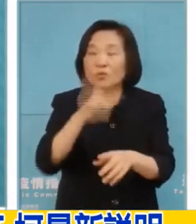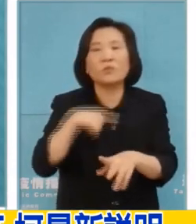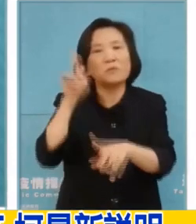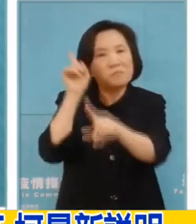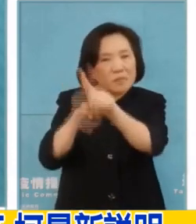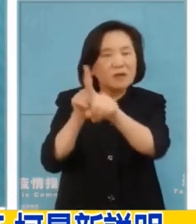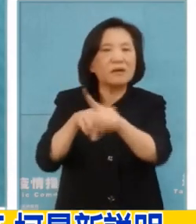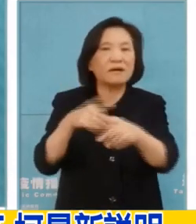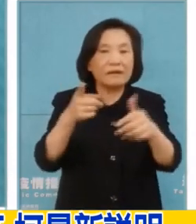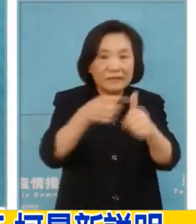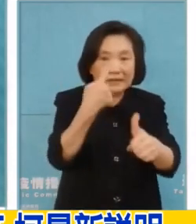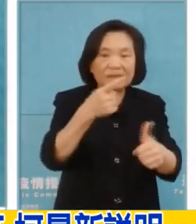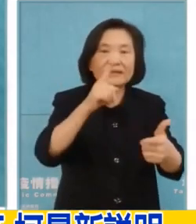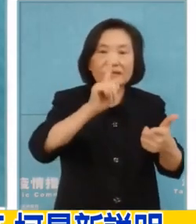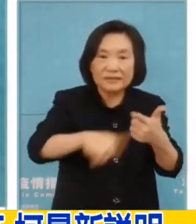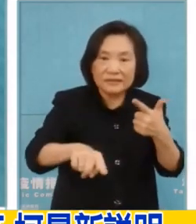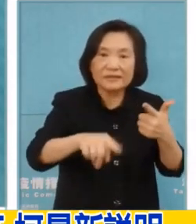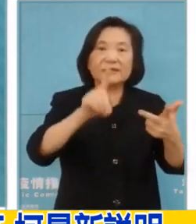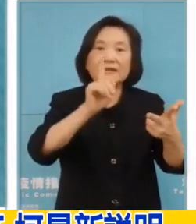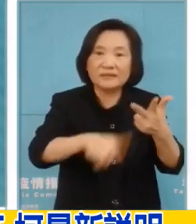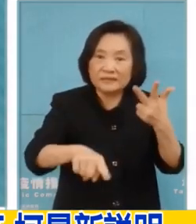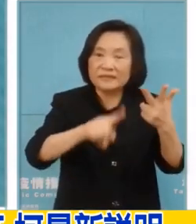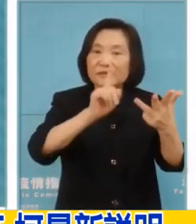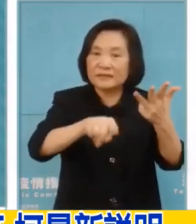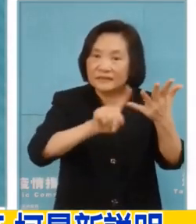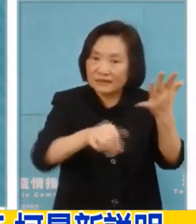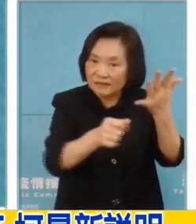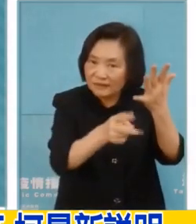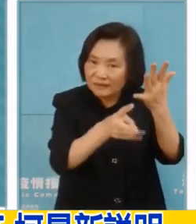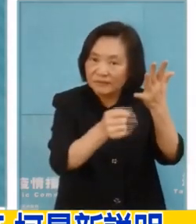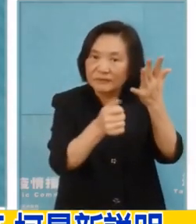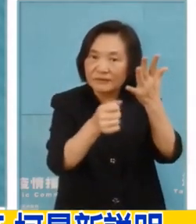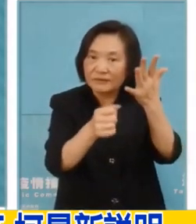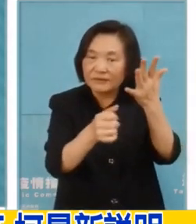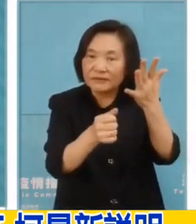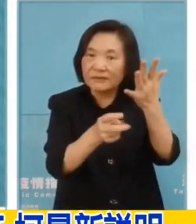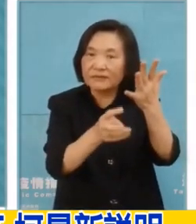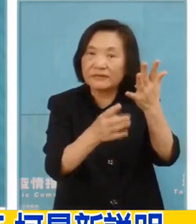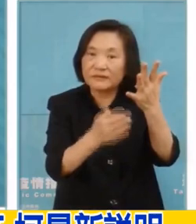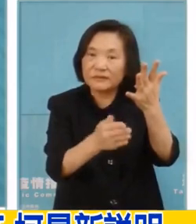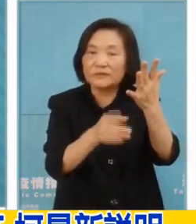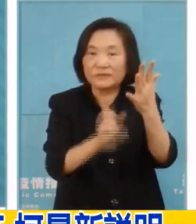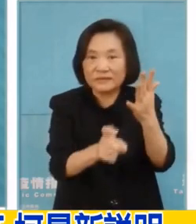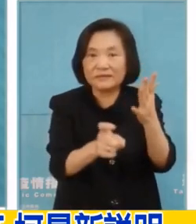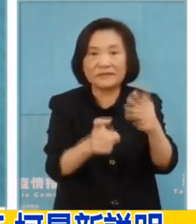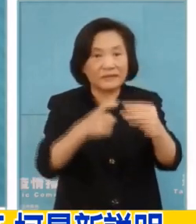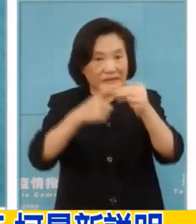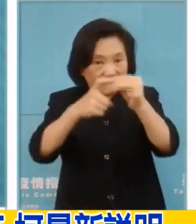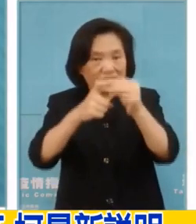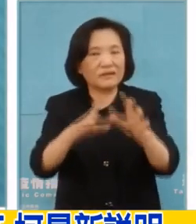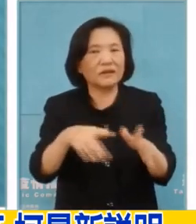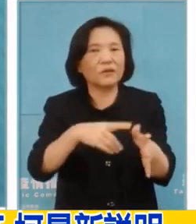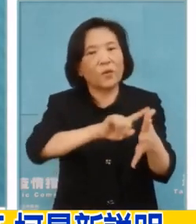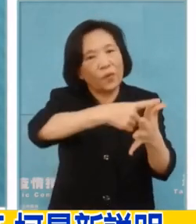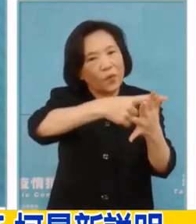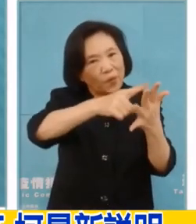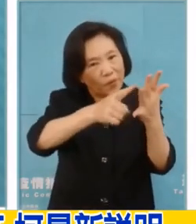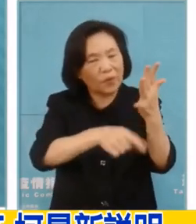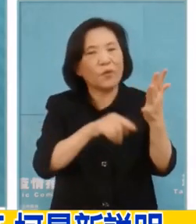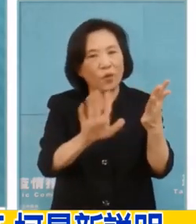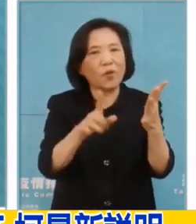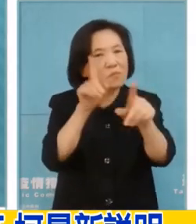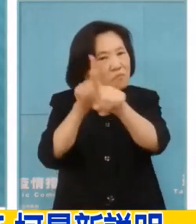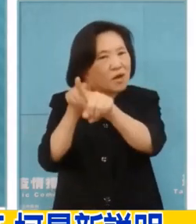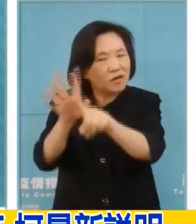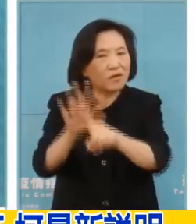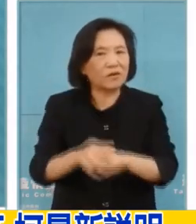从第一类到最终到第十类，其实每一个都按照这个类别这样接种下来。那这当中呢，